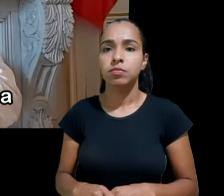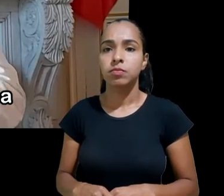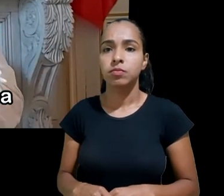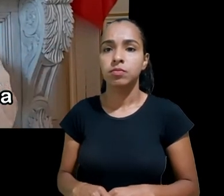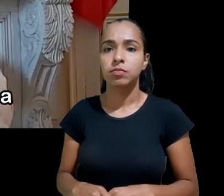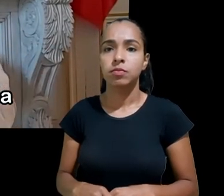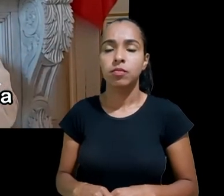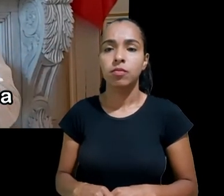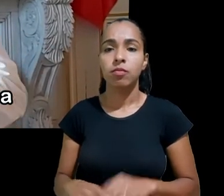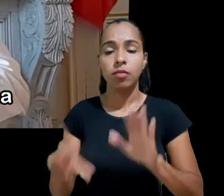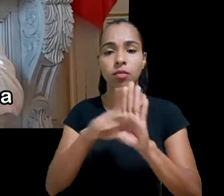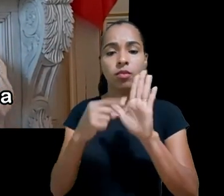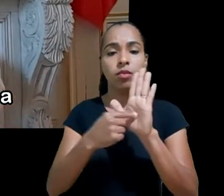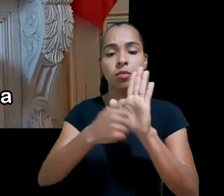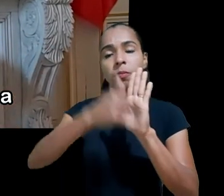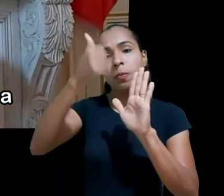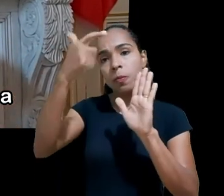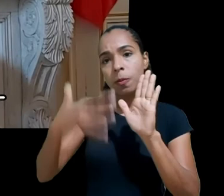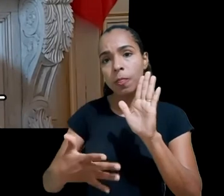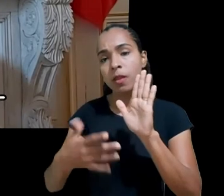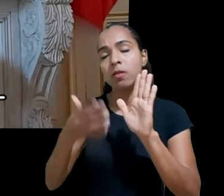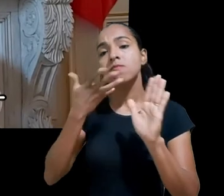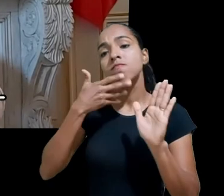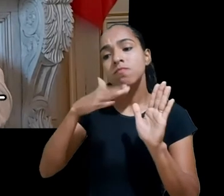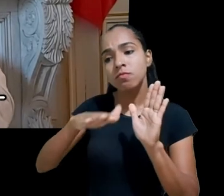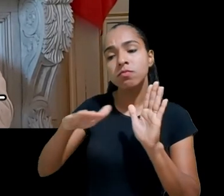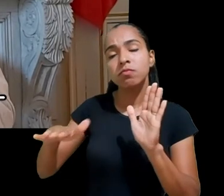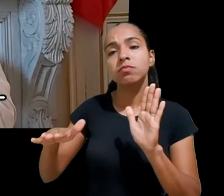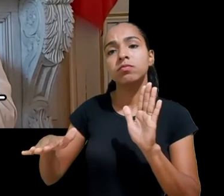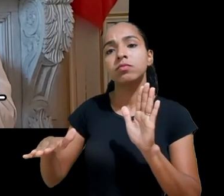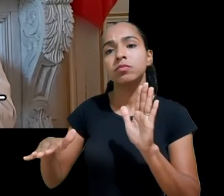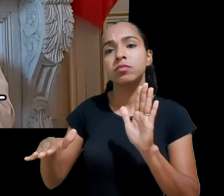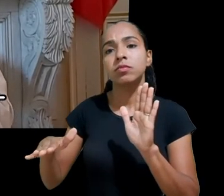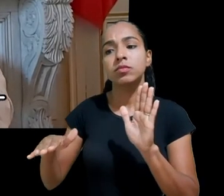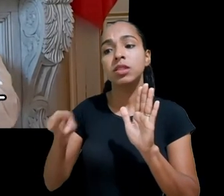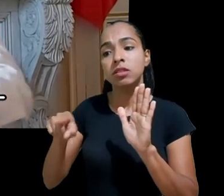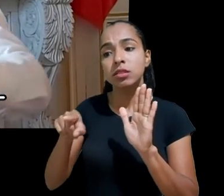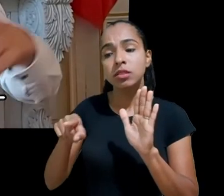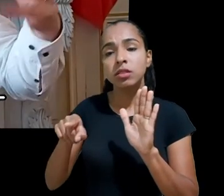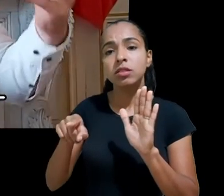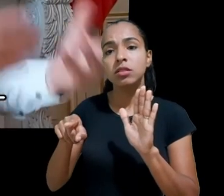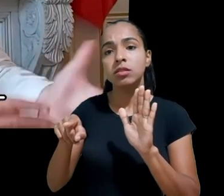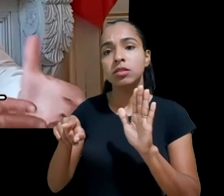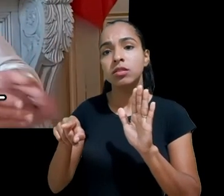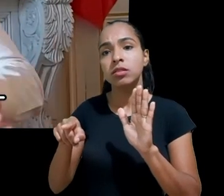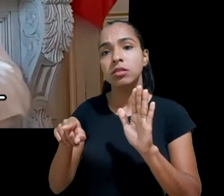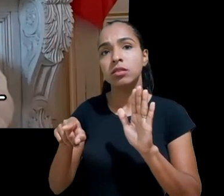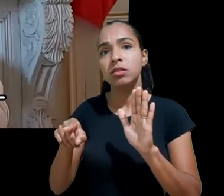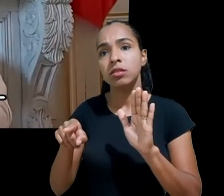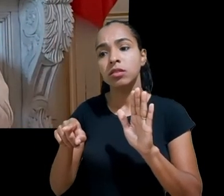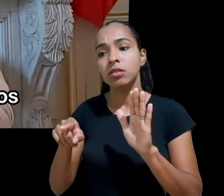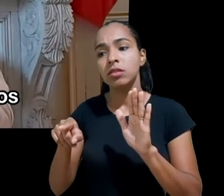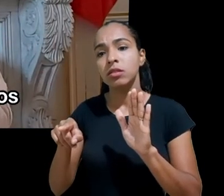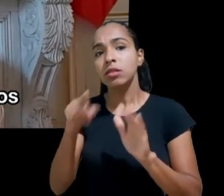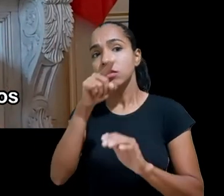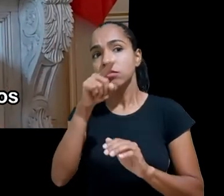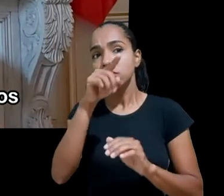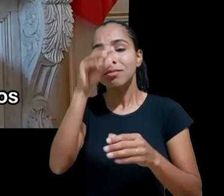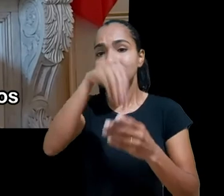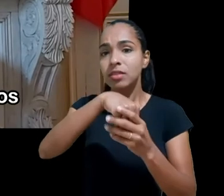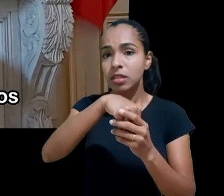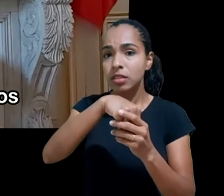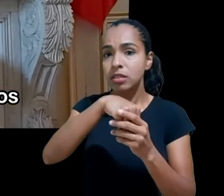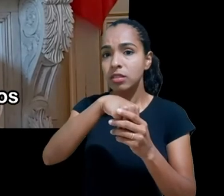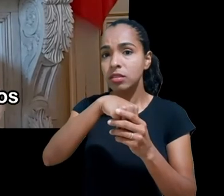'un enfant qui suit un scénario un enfant qui suit une mise en scène lorsqu'il s